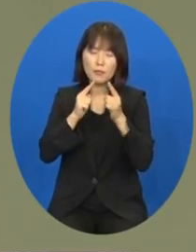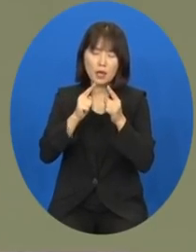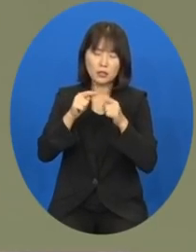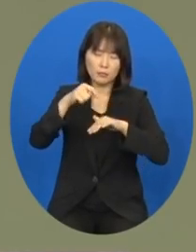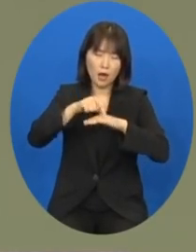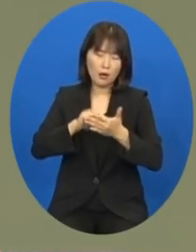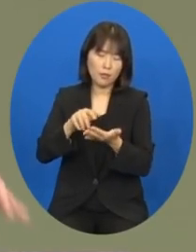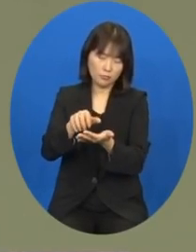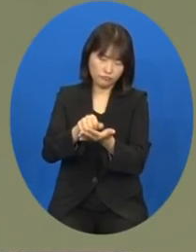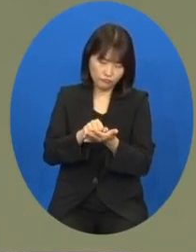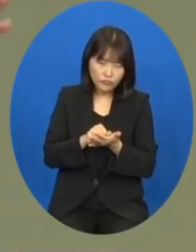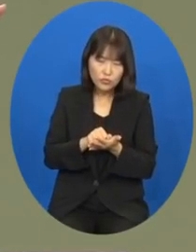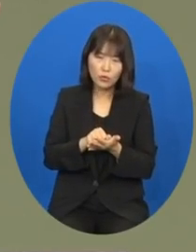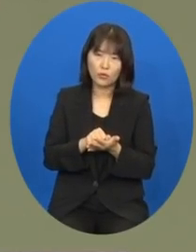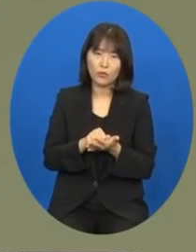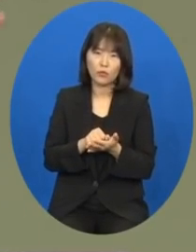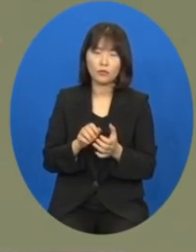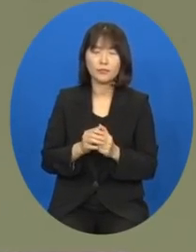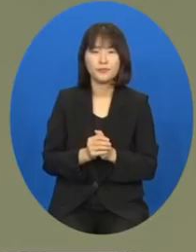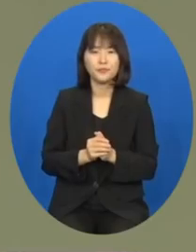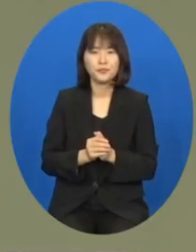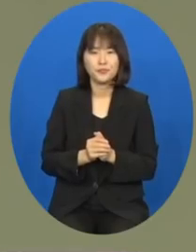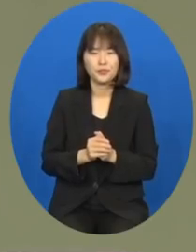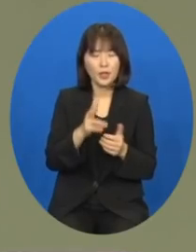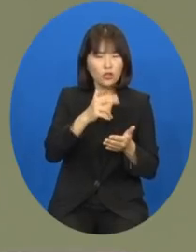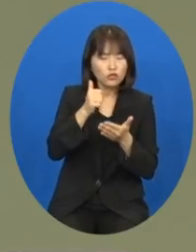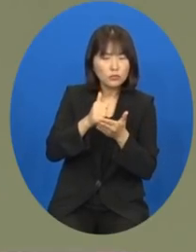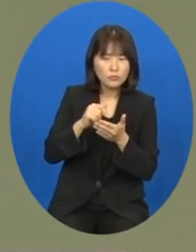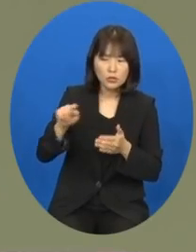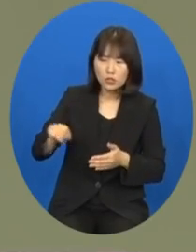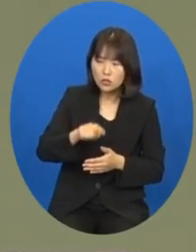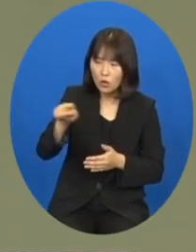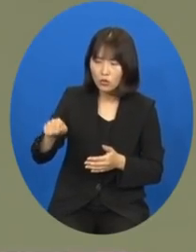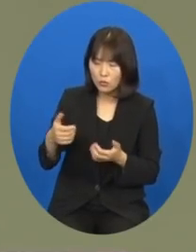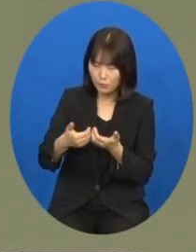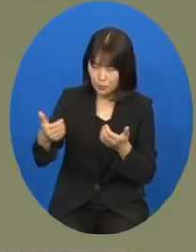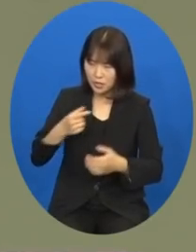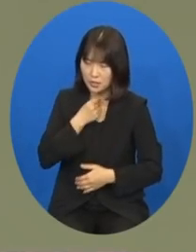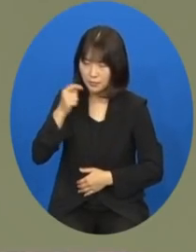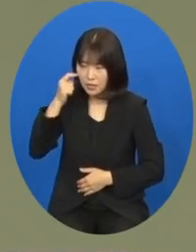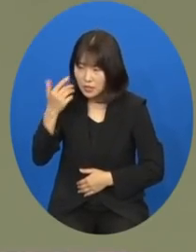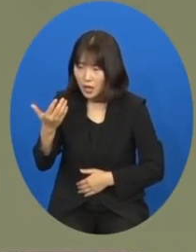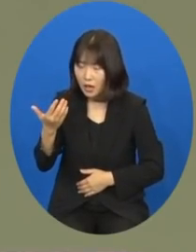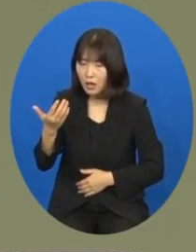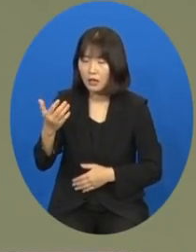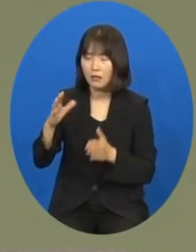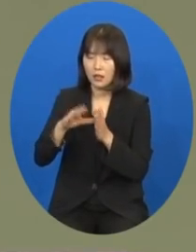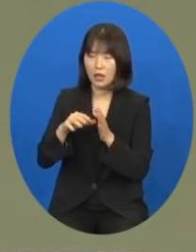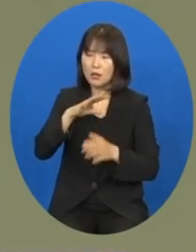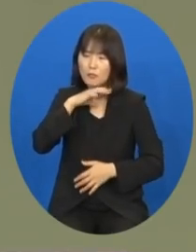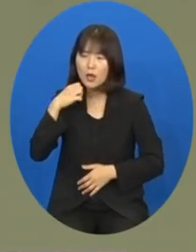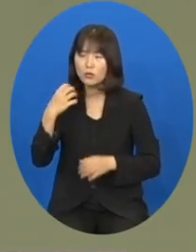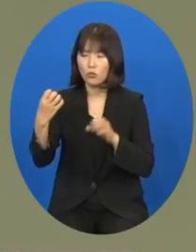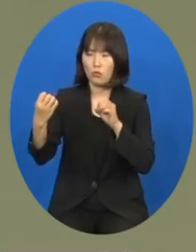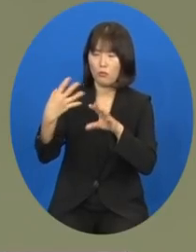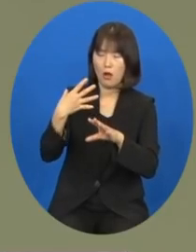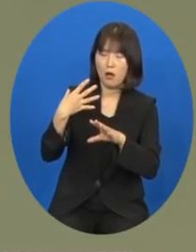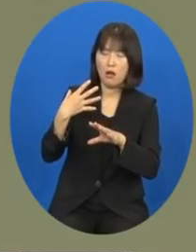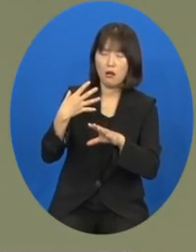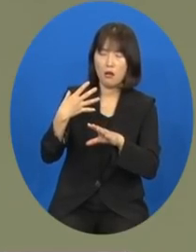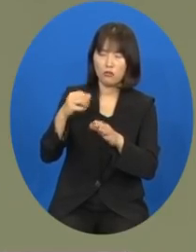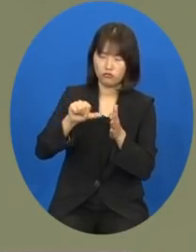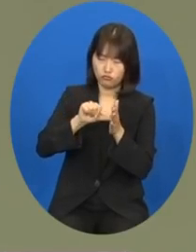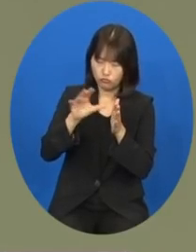말씀의 주님이 너희도 가려느냐 했을 때 베드로가 참 사고도 많이 치지만 유명한 말을 많이 남겼습니다